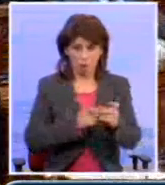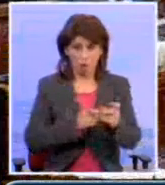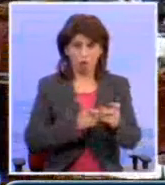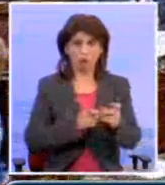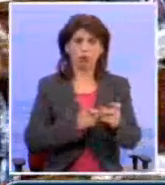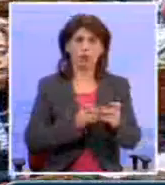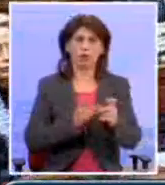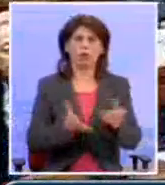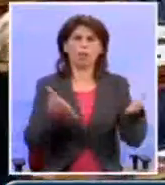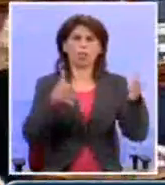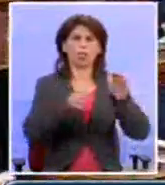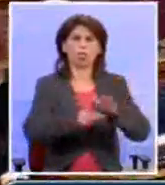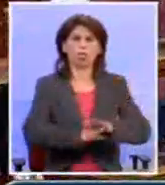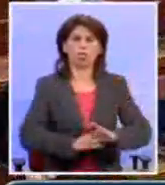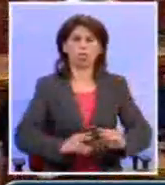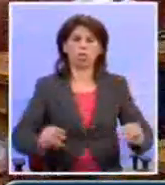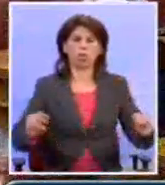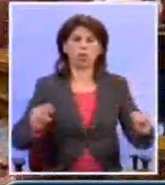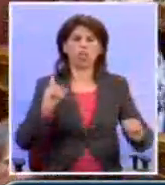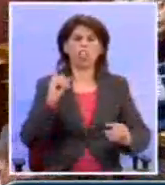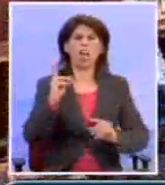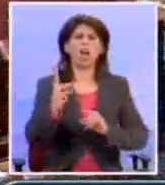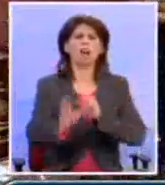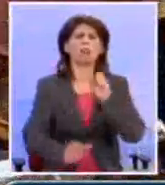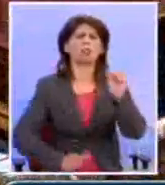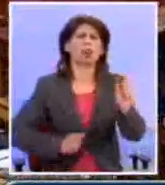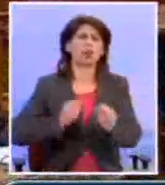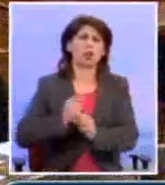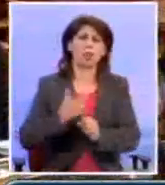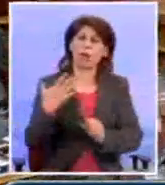στην αφάνεια εδώ και δεκαετίες. Βεβαίως